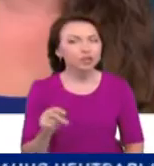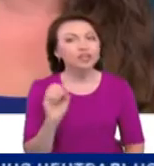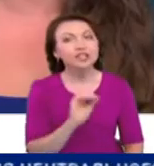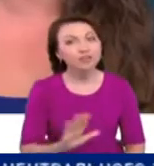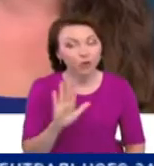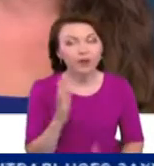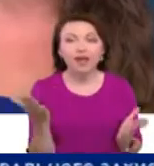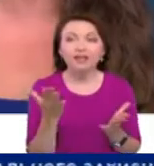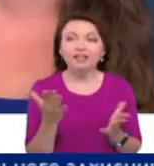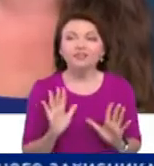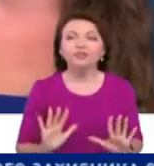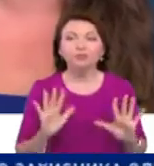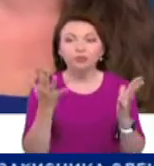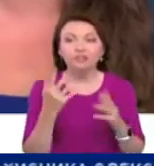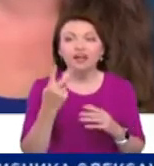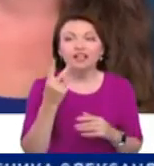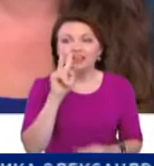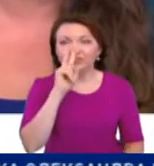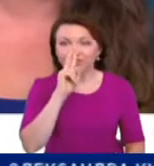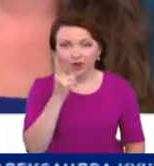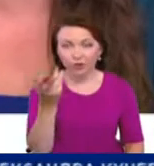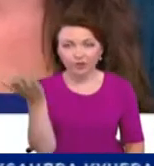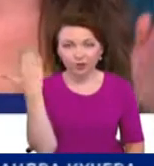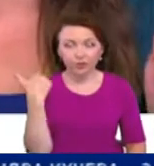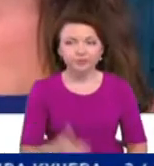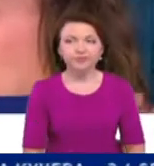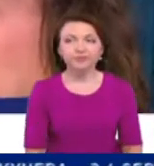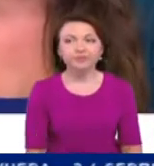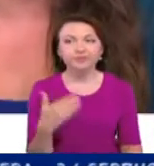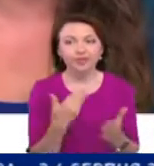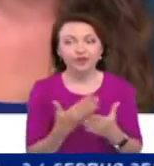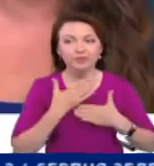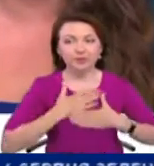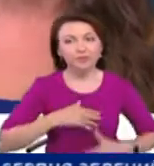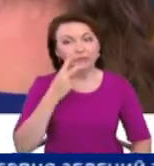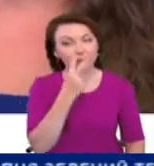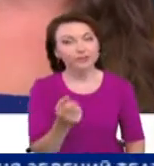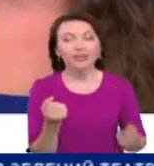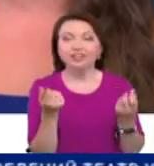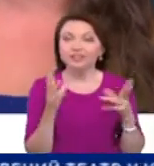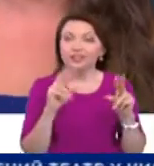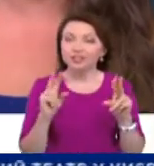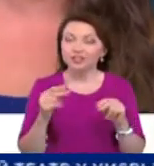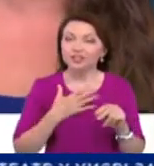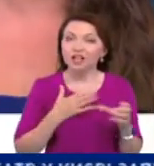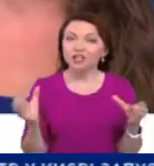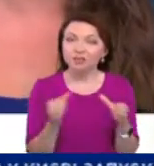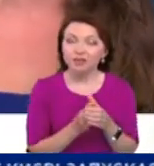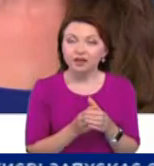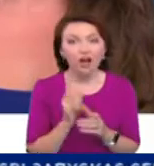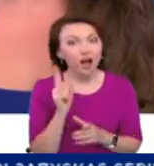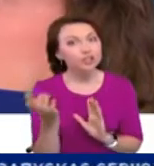Європи, який відбувся 2 роки тому. Ось приємно бачити, наскільки щаслива наша збірна, адже